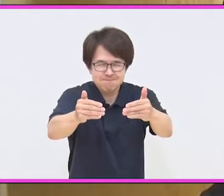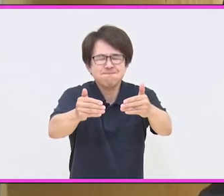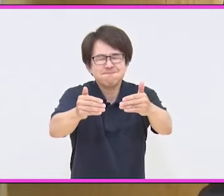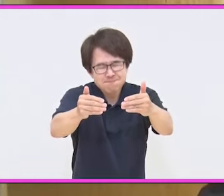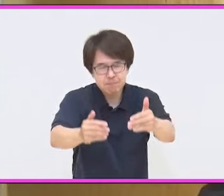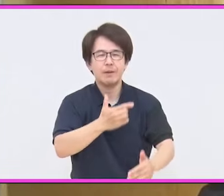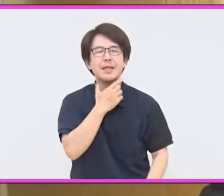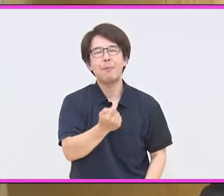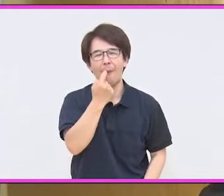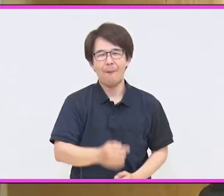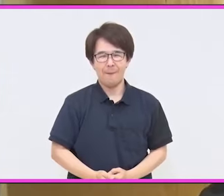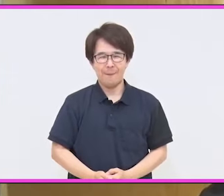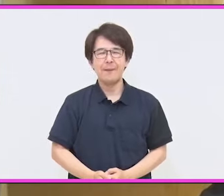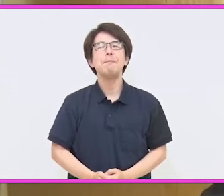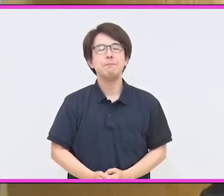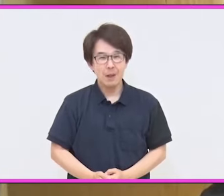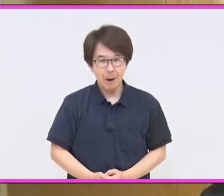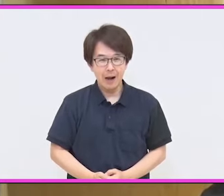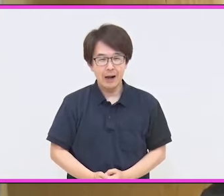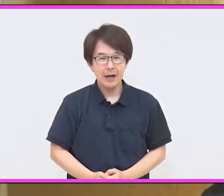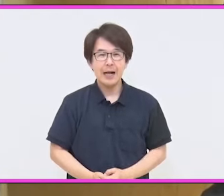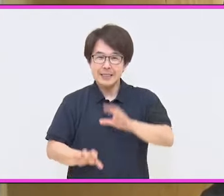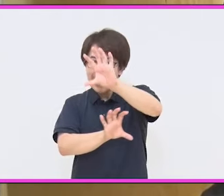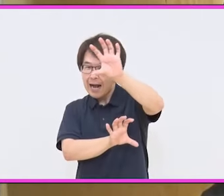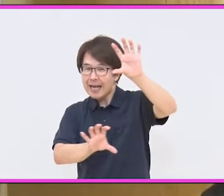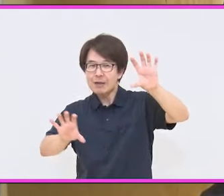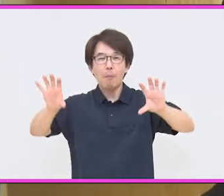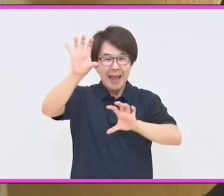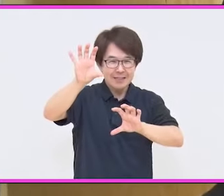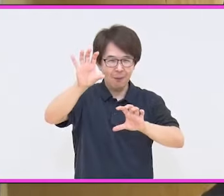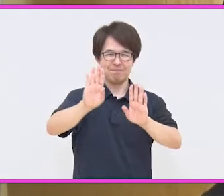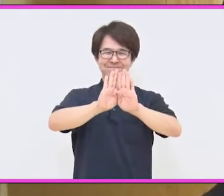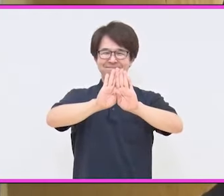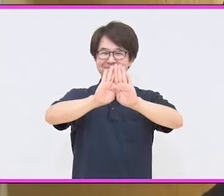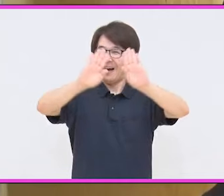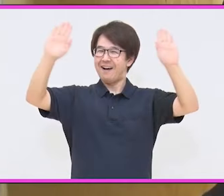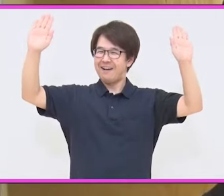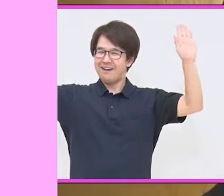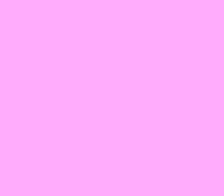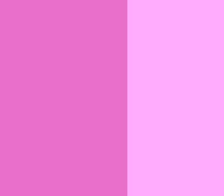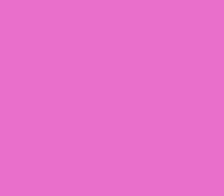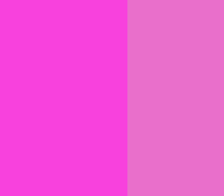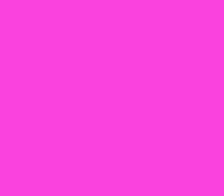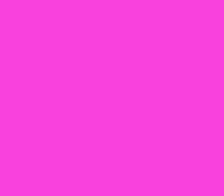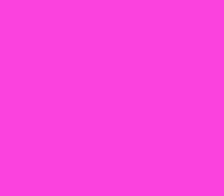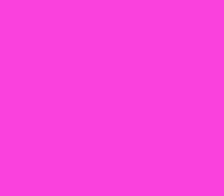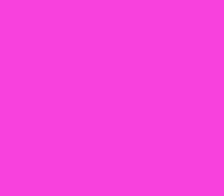。それではザ・イノベーションスタートです。